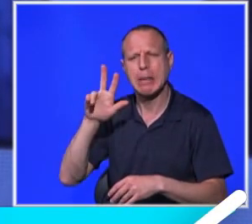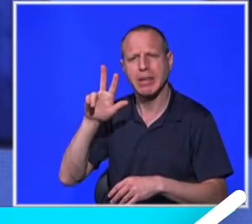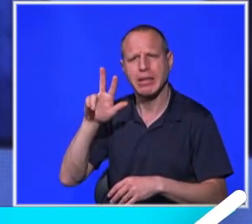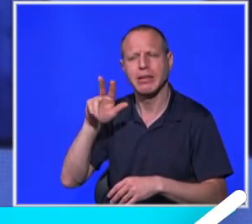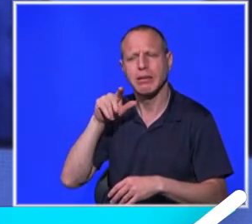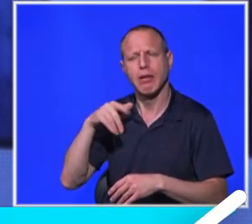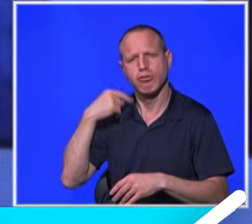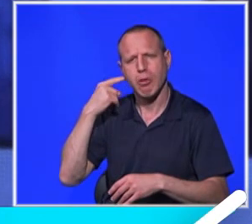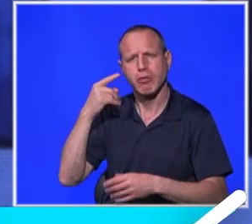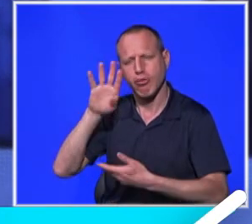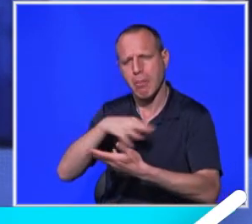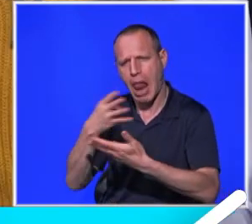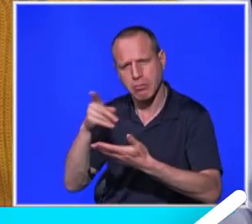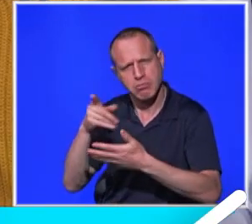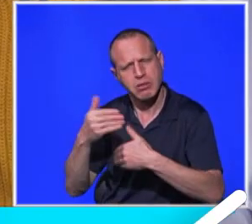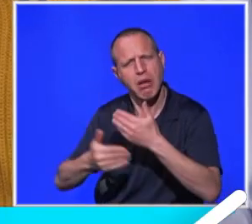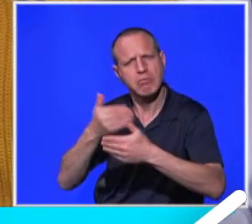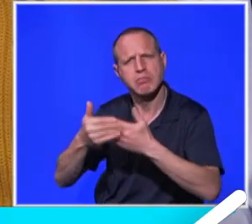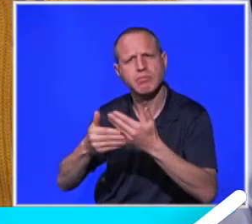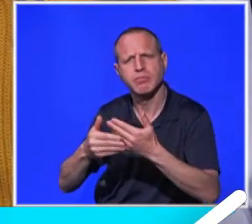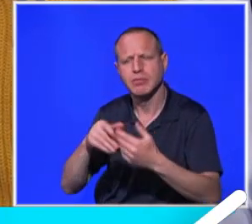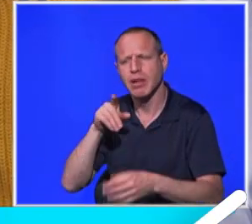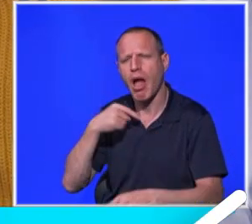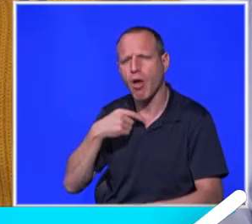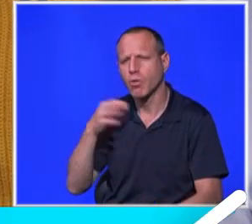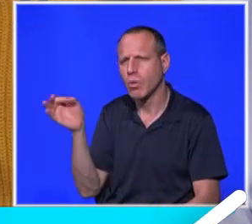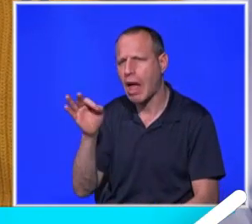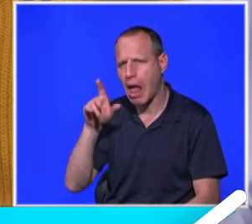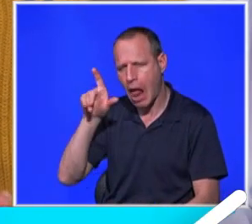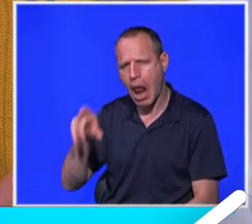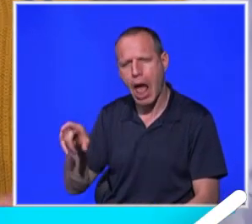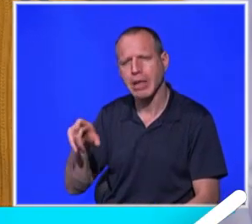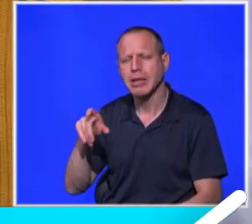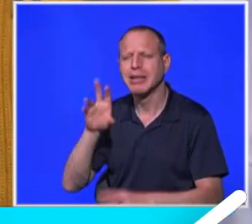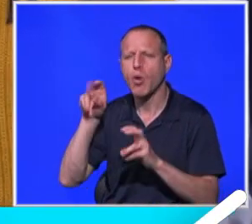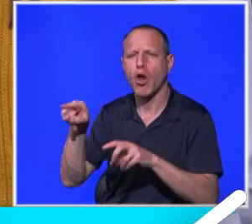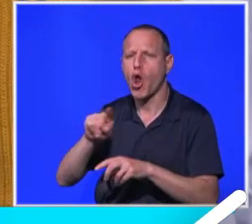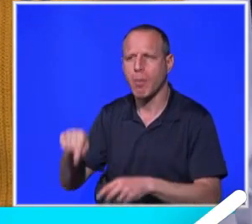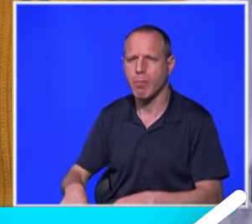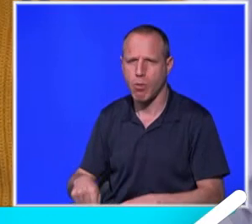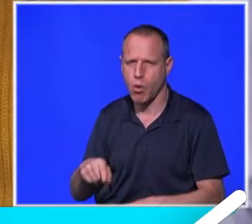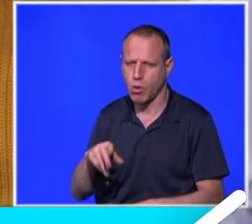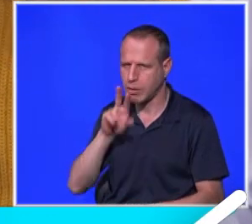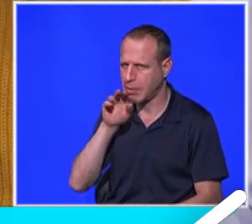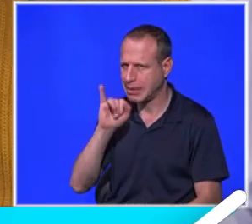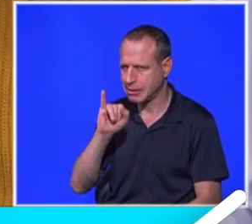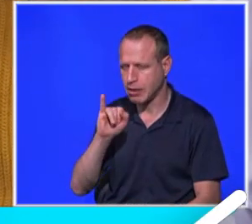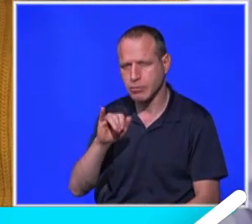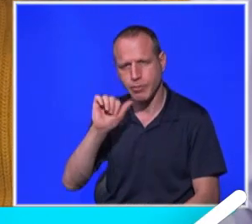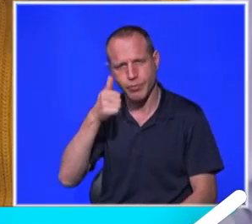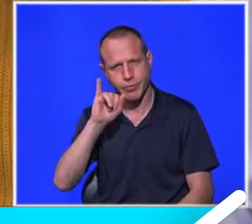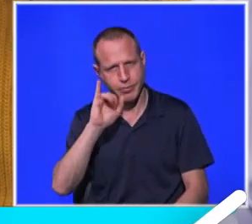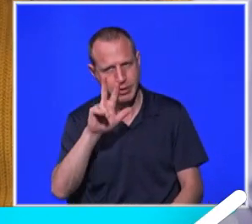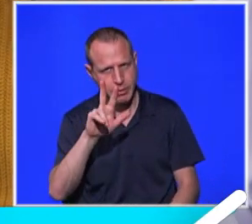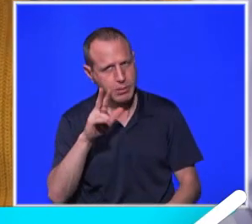ככה... שמפנה את זה לישראל, אנחנו נרחל עלייך, כאילו את לא פה. קודם כל, ציפי החליטה